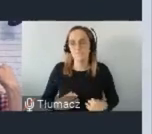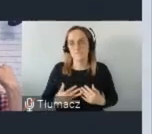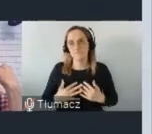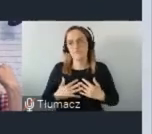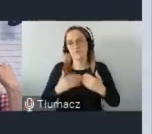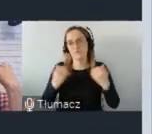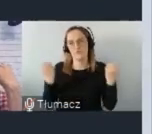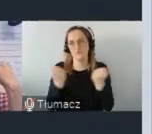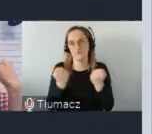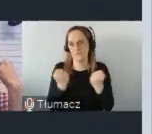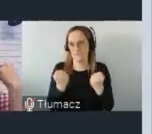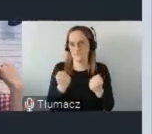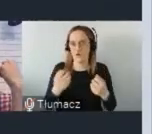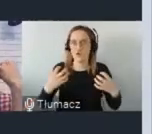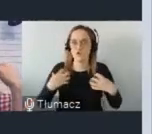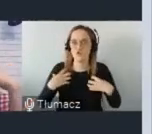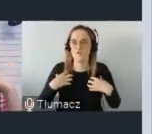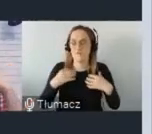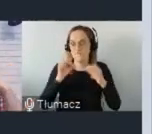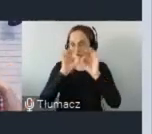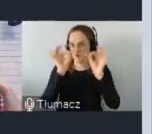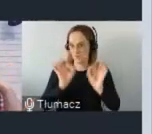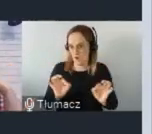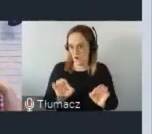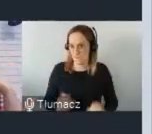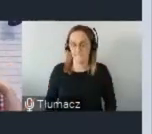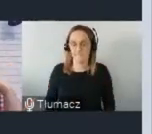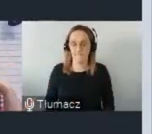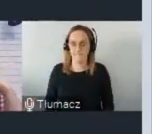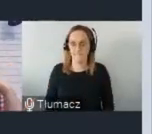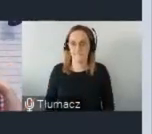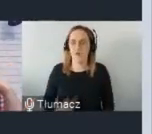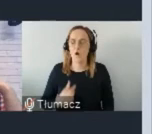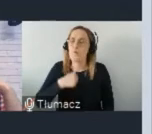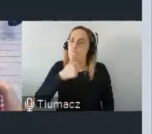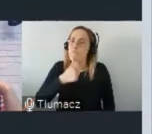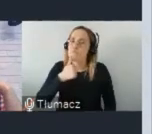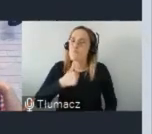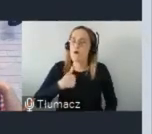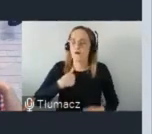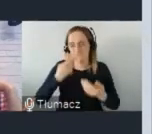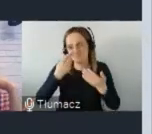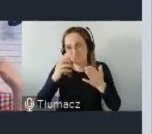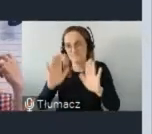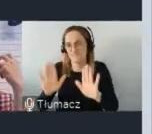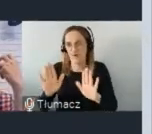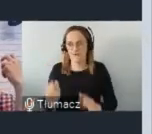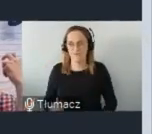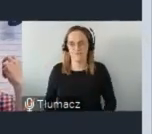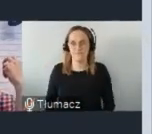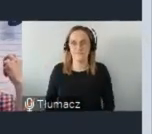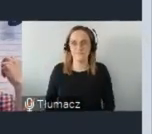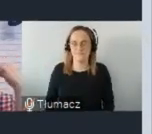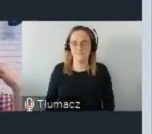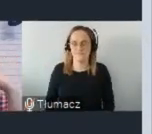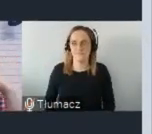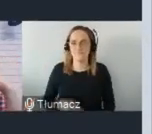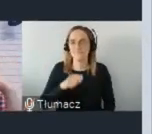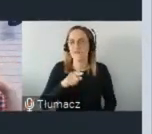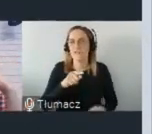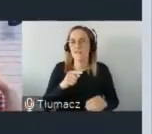niesamowite wrażenie, jeżeli chodzi o ożywianie sztuki. I będę próbował Wam za chwilkę je pokazać. Z wirtualnymi